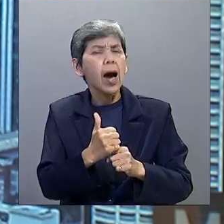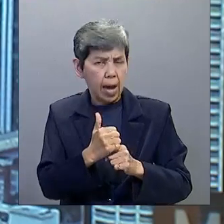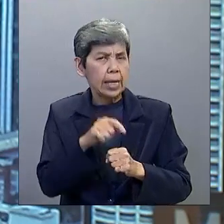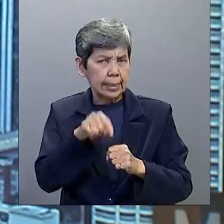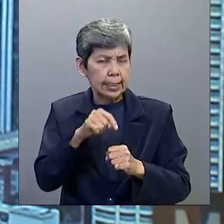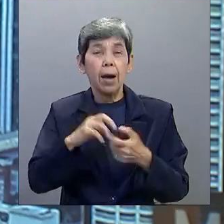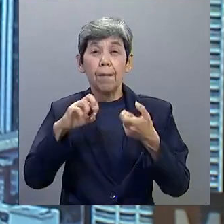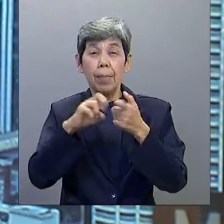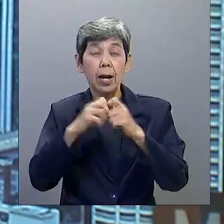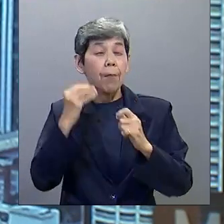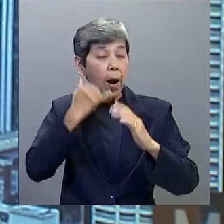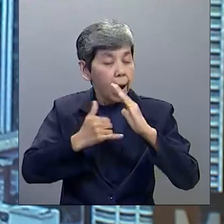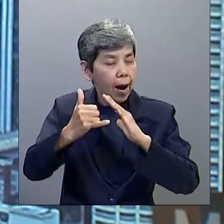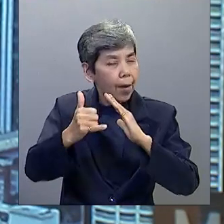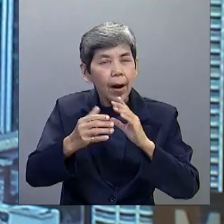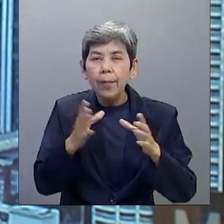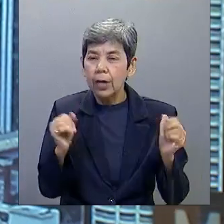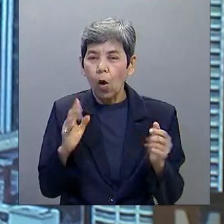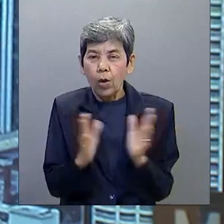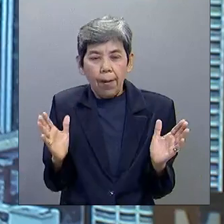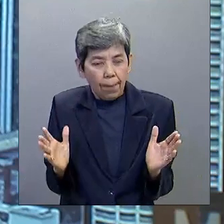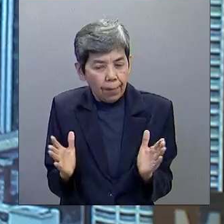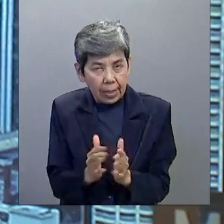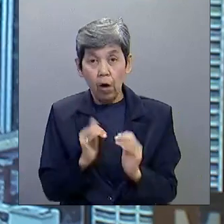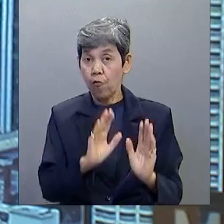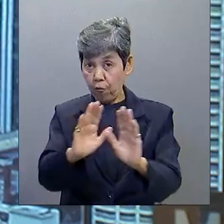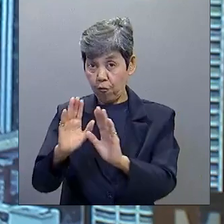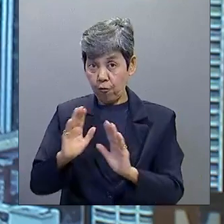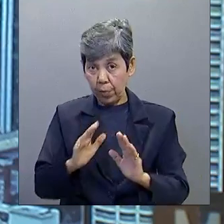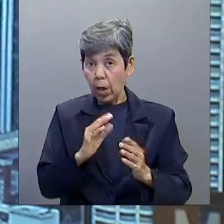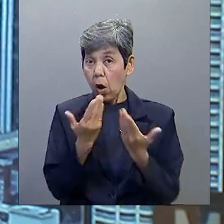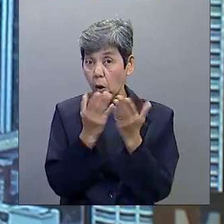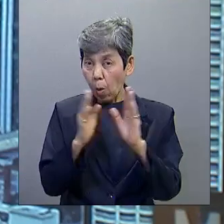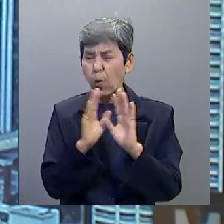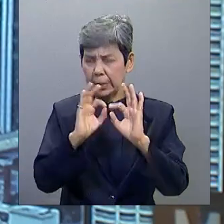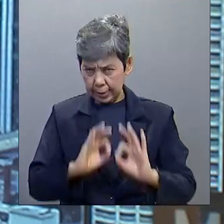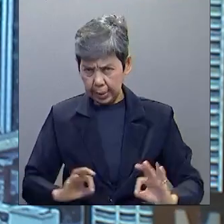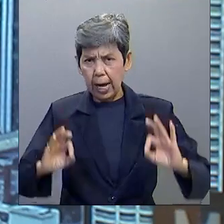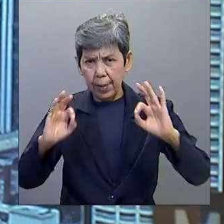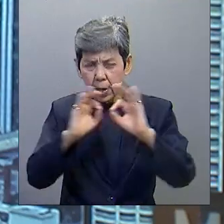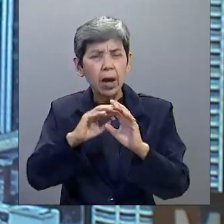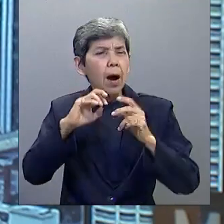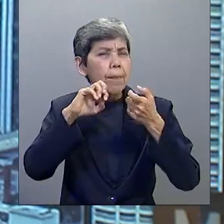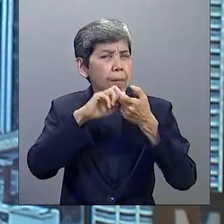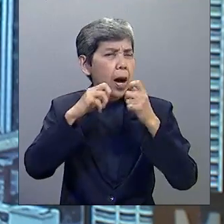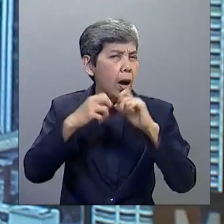ที่ทำให้ปัญหาคนไร้บ้านนั้นลดน้อยลงก็ได้นะคะวันนี้ฝากไว้นิดนึงค่ะถ้าครอบครัวสำคัญไม่ว่าปัญหาอ